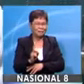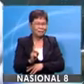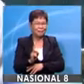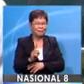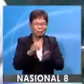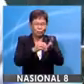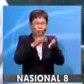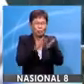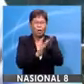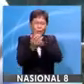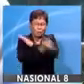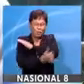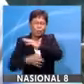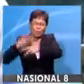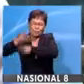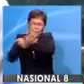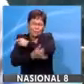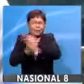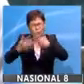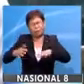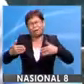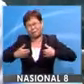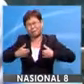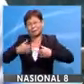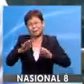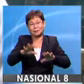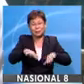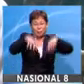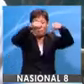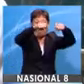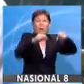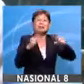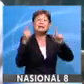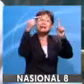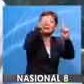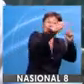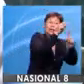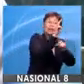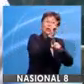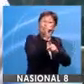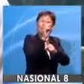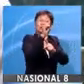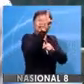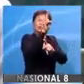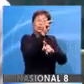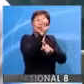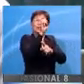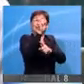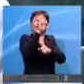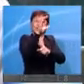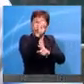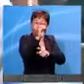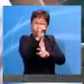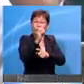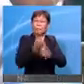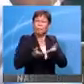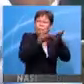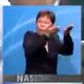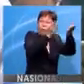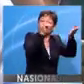negara itu dah ada dah kita nak mengangkat ke UNESCO jadi bila nakat kat UNESCO ni dia memerlukan